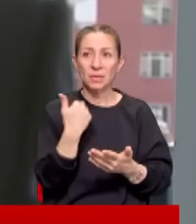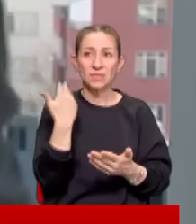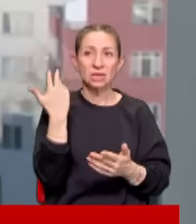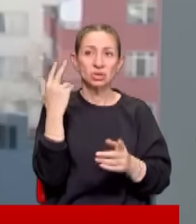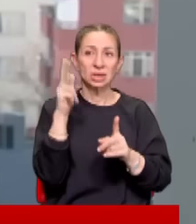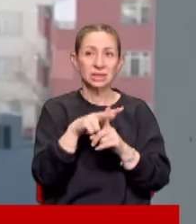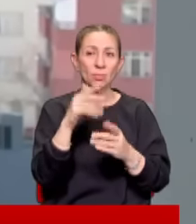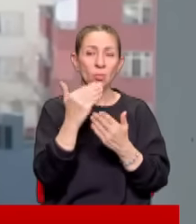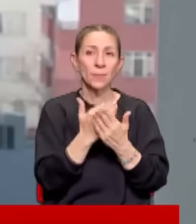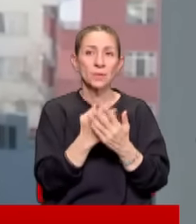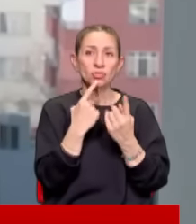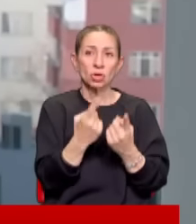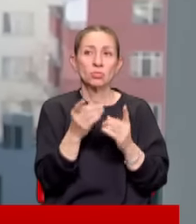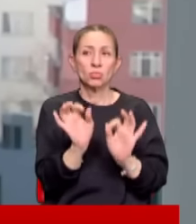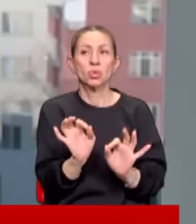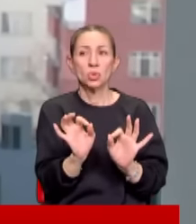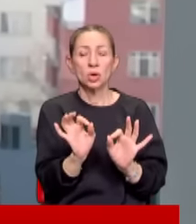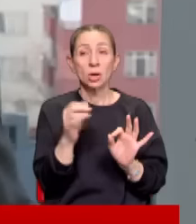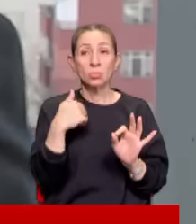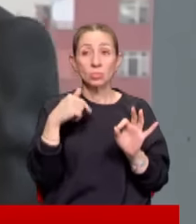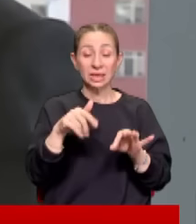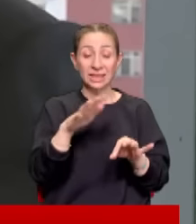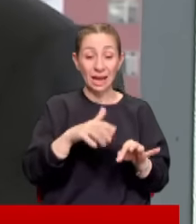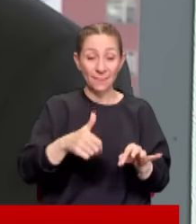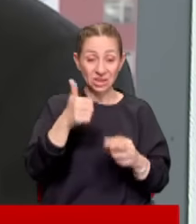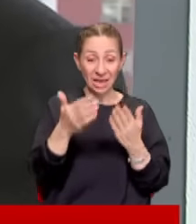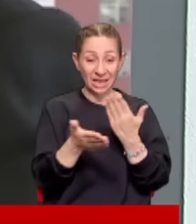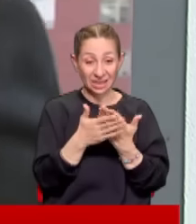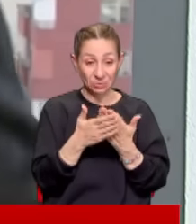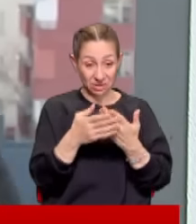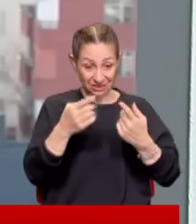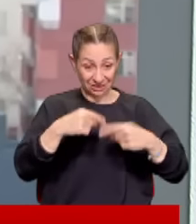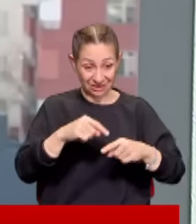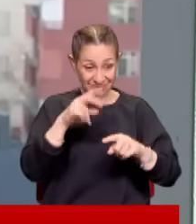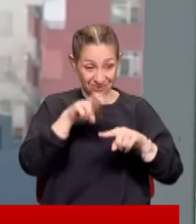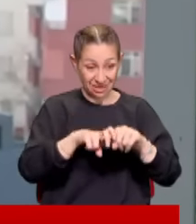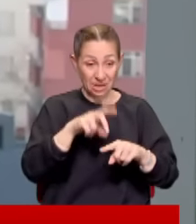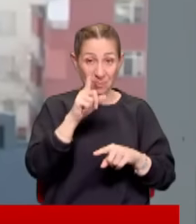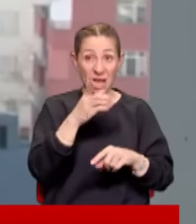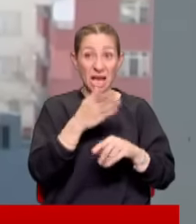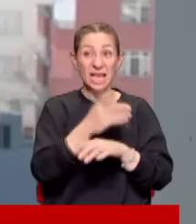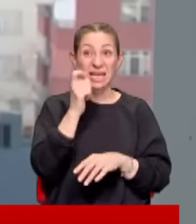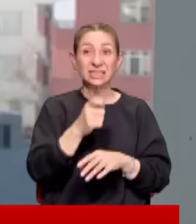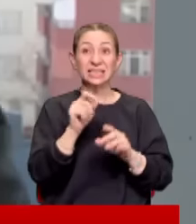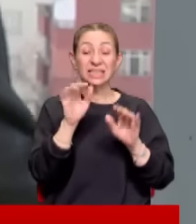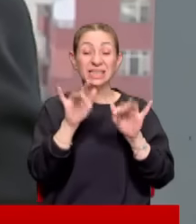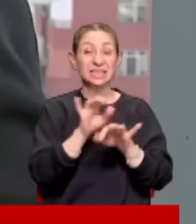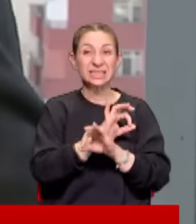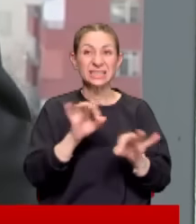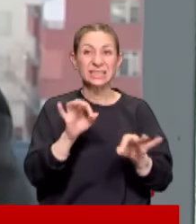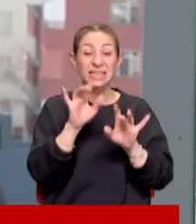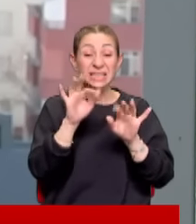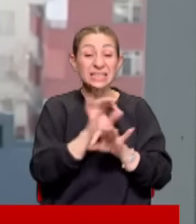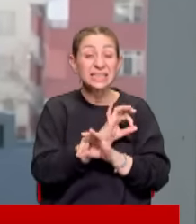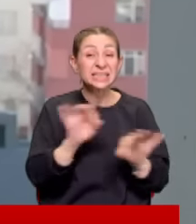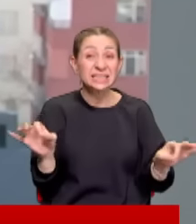katıldığım programda da ifade ettiğim bu. Yani bugün bir genel başkan yardımcısı dediğiniz makamın bir tane asli görevi vardır. Yazısız.